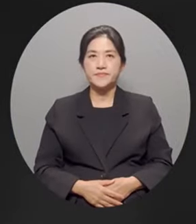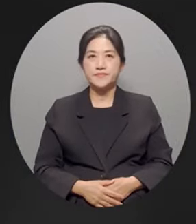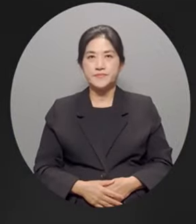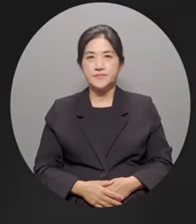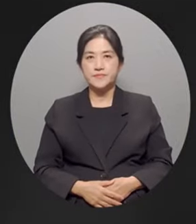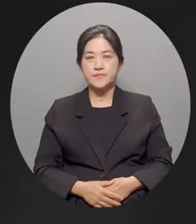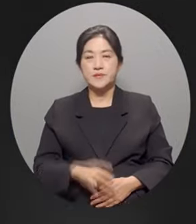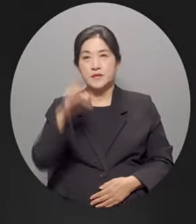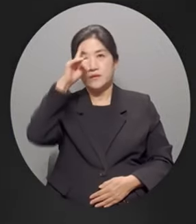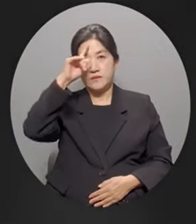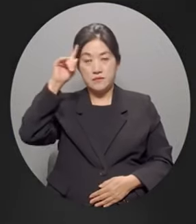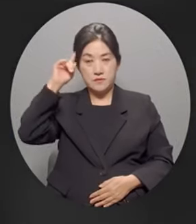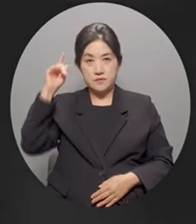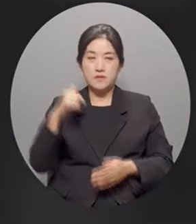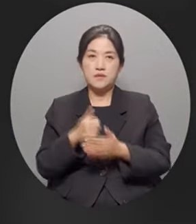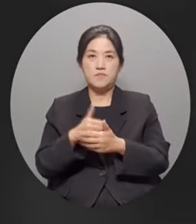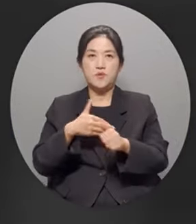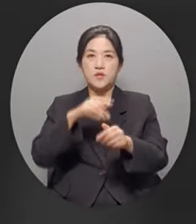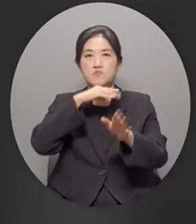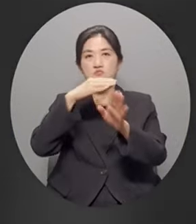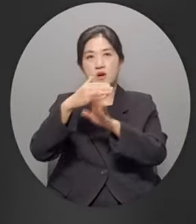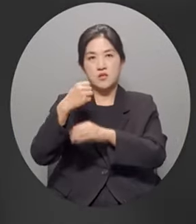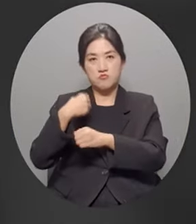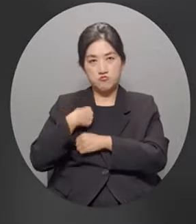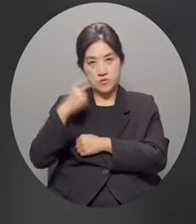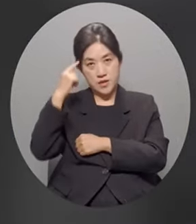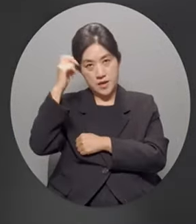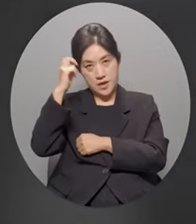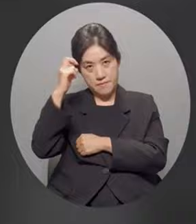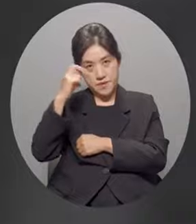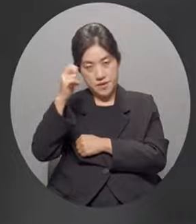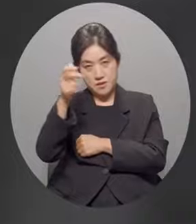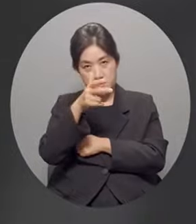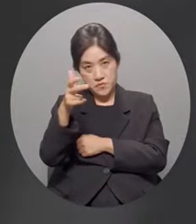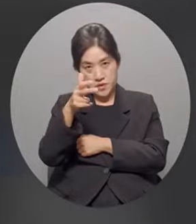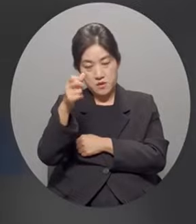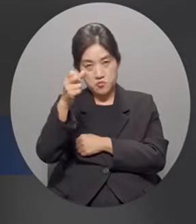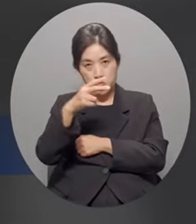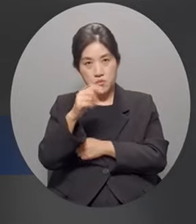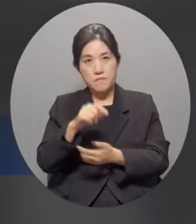러시아에 파견된 군들 정는 상